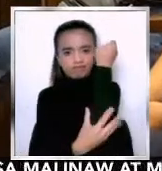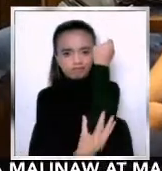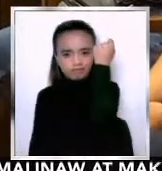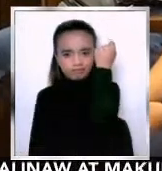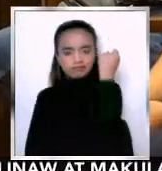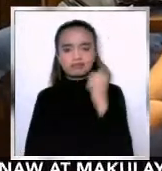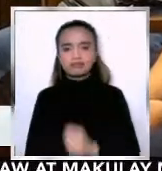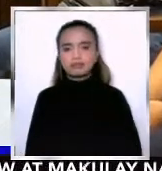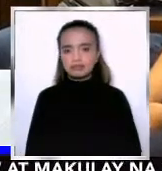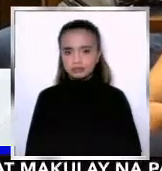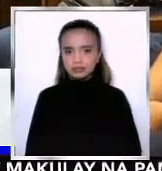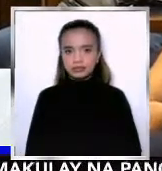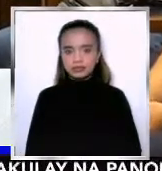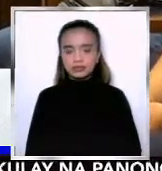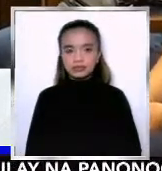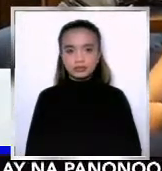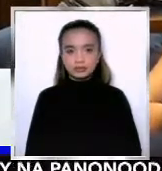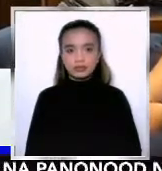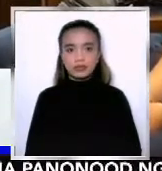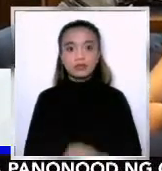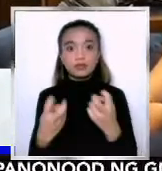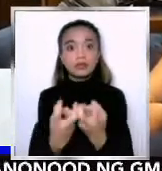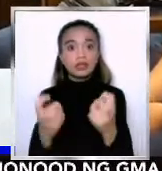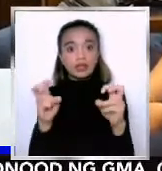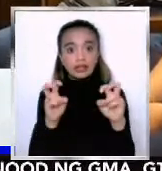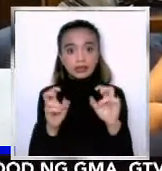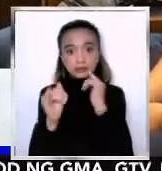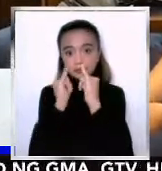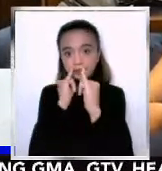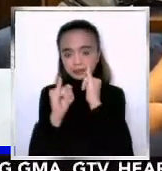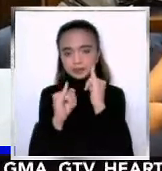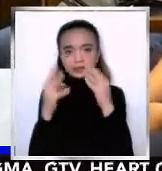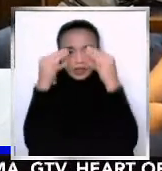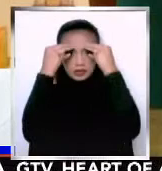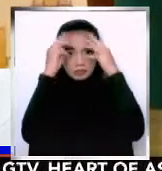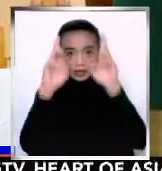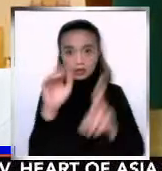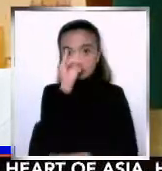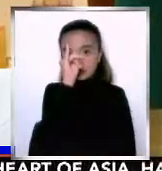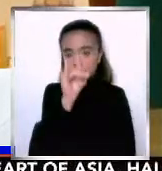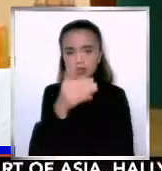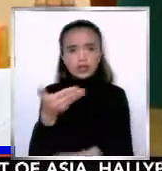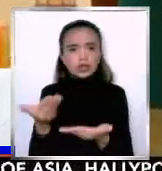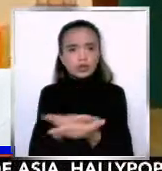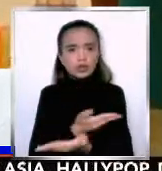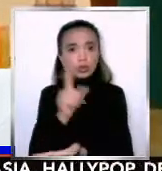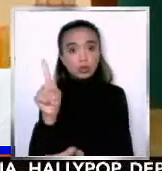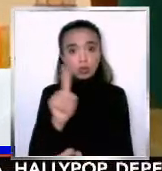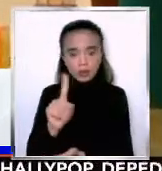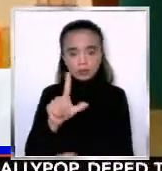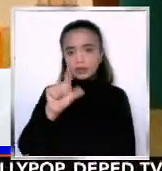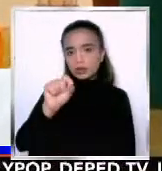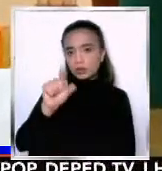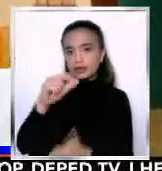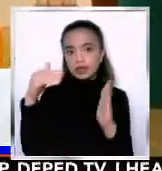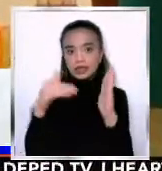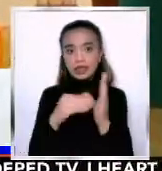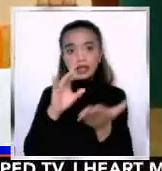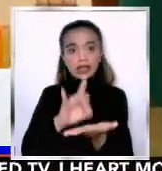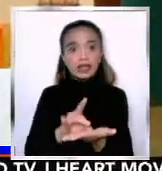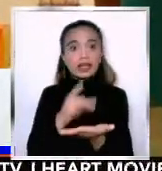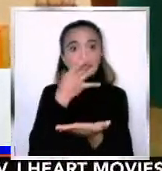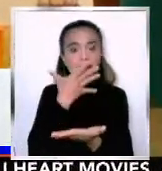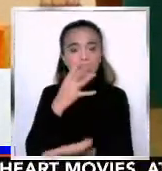Sa isang press conference, ipinakita ni Manila Mayor Isko Moreno ang bagong deliver na 20,000 tablets ng